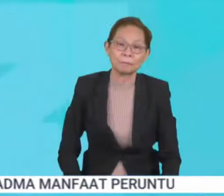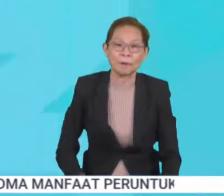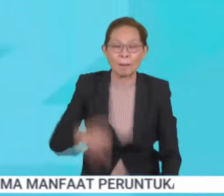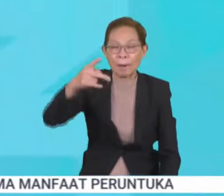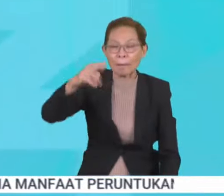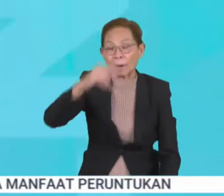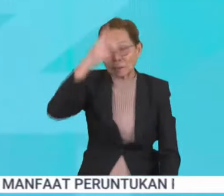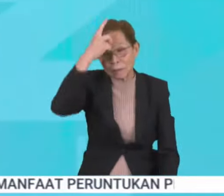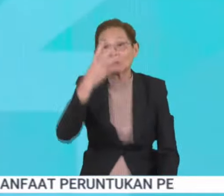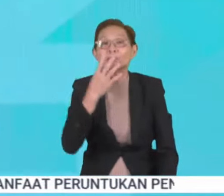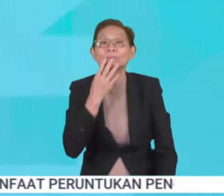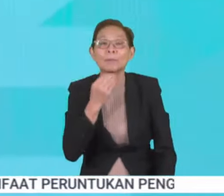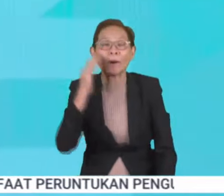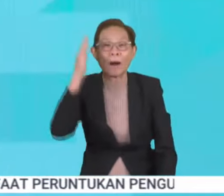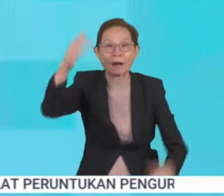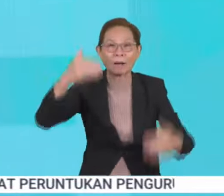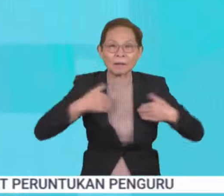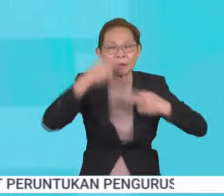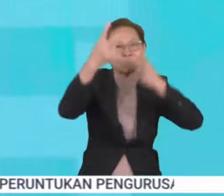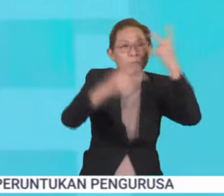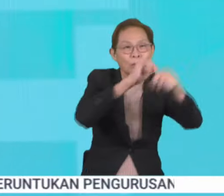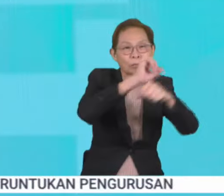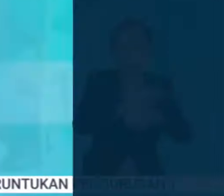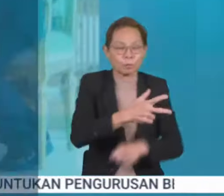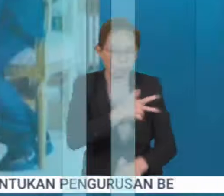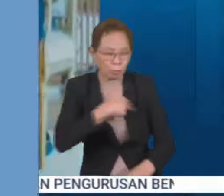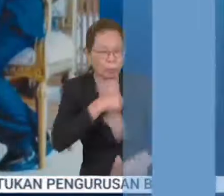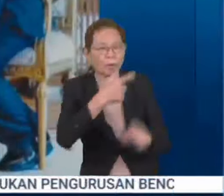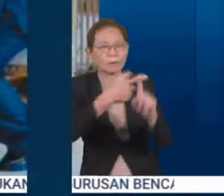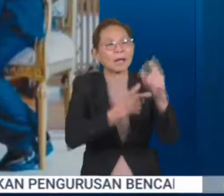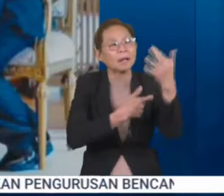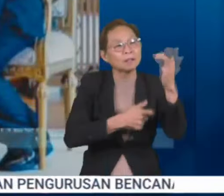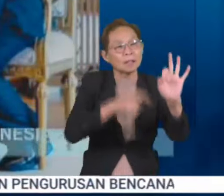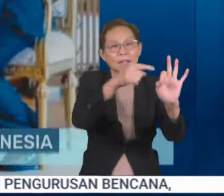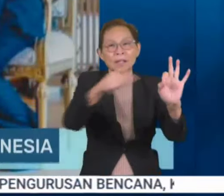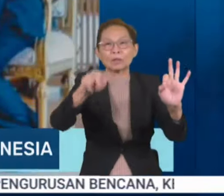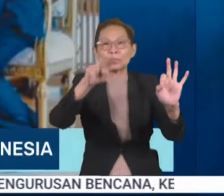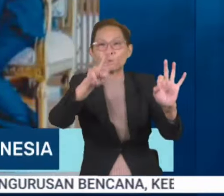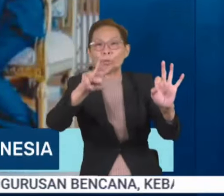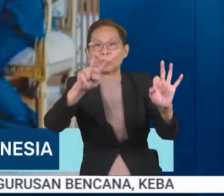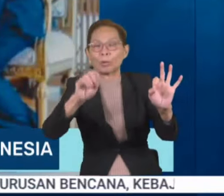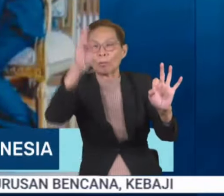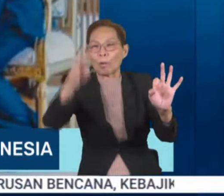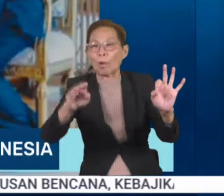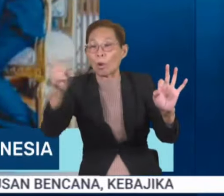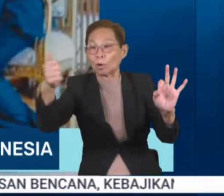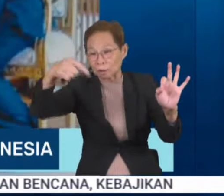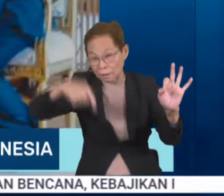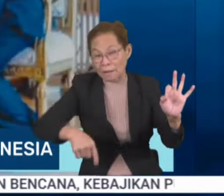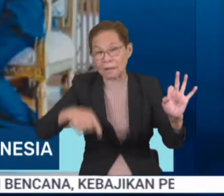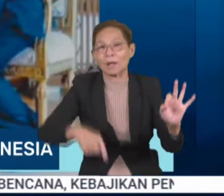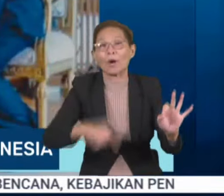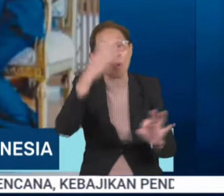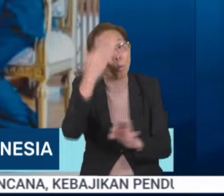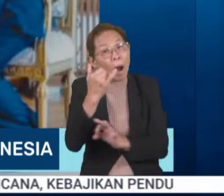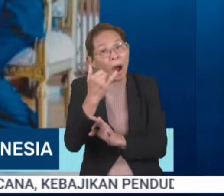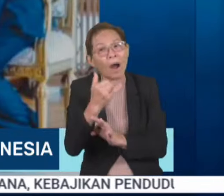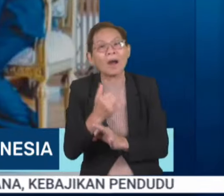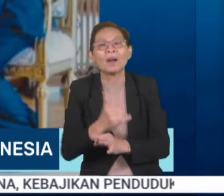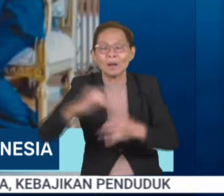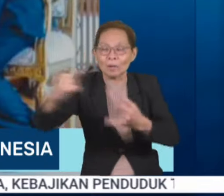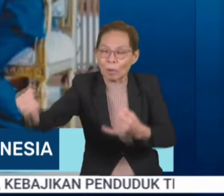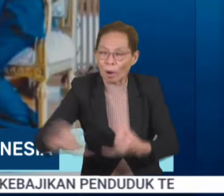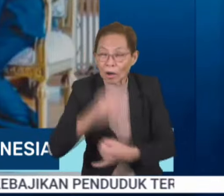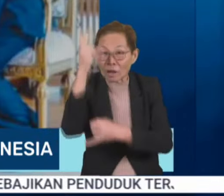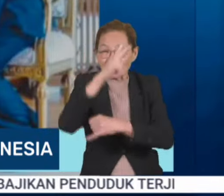Perdana Menteri Datuk Seri Anwar Ibrahim akan mengadakan lawatan kerja ke Indonesia dari 19 hingga 20 Oktober ini. Ia bagi memenuhi